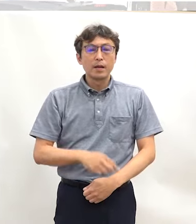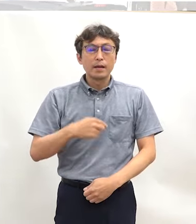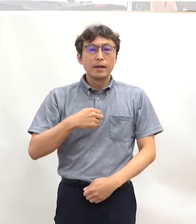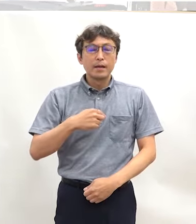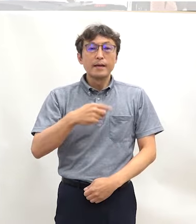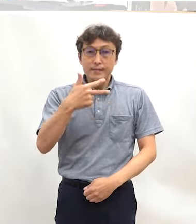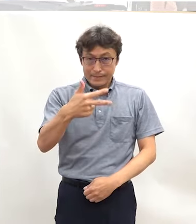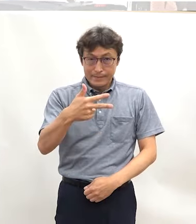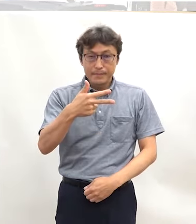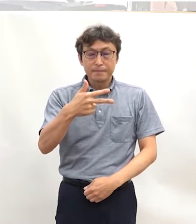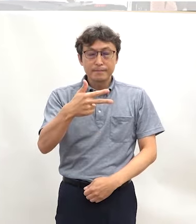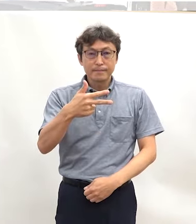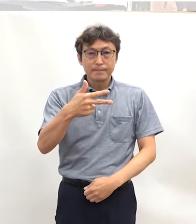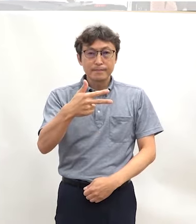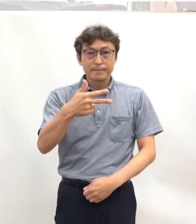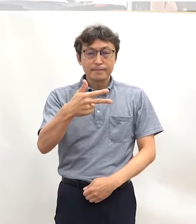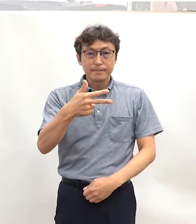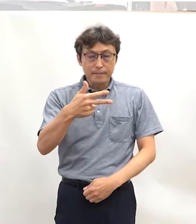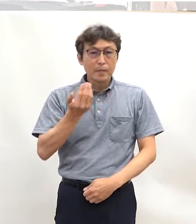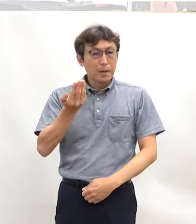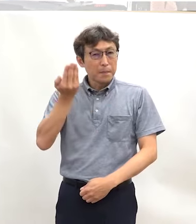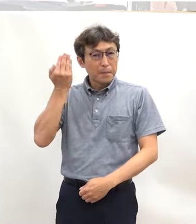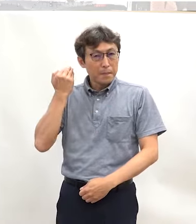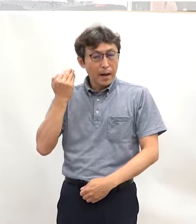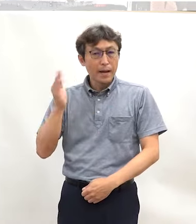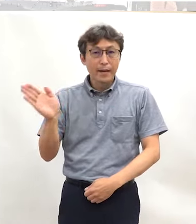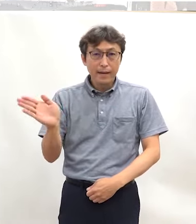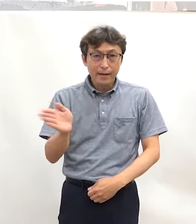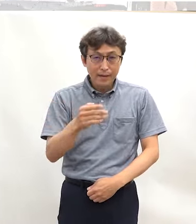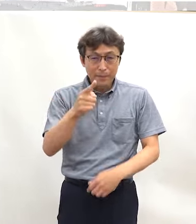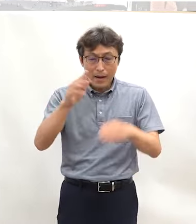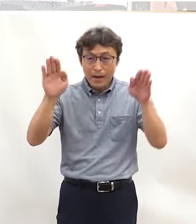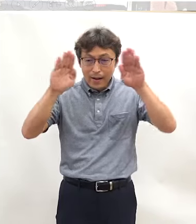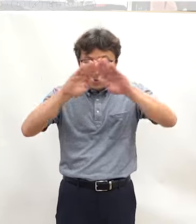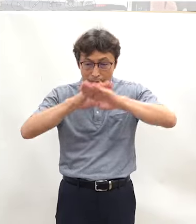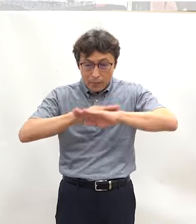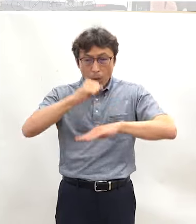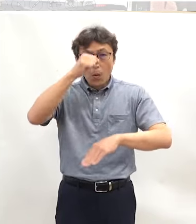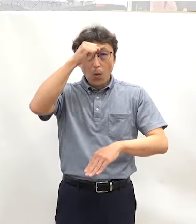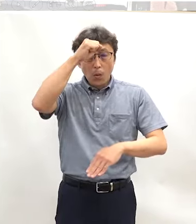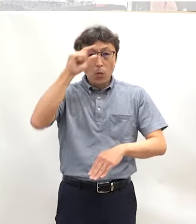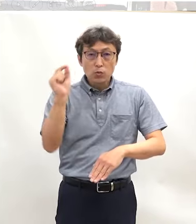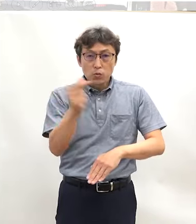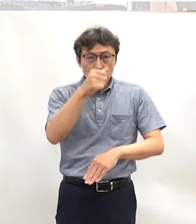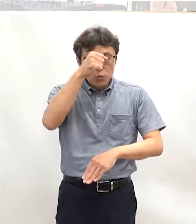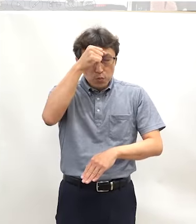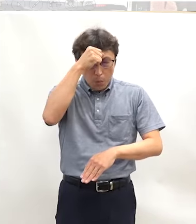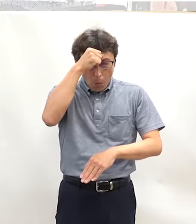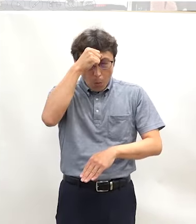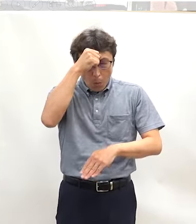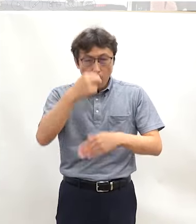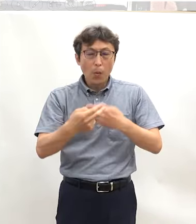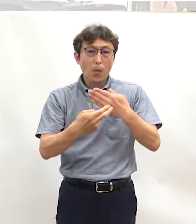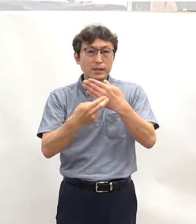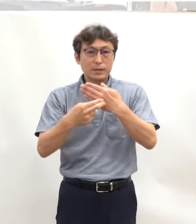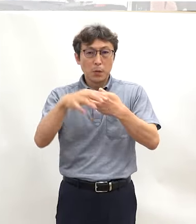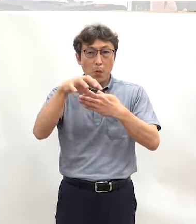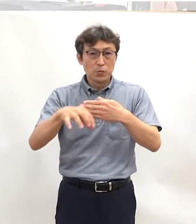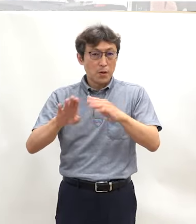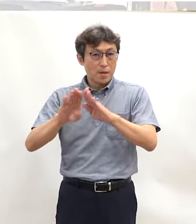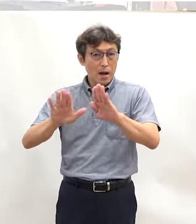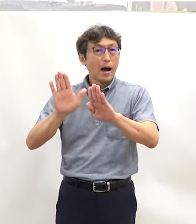本日ではですね、従前より夜間急病診療所というのを設けておりましたが、この7